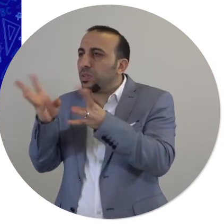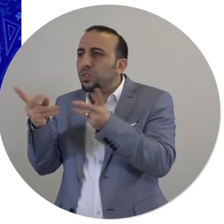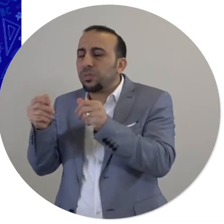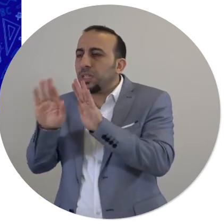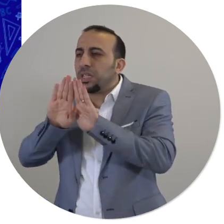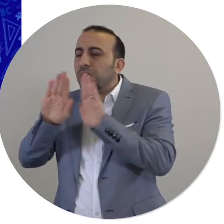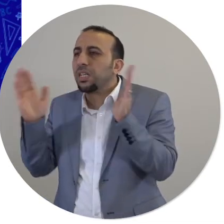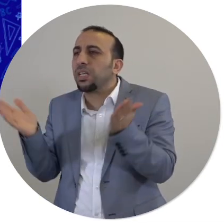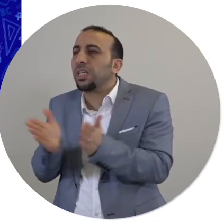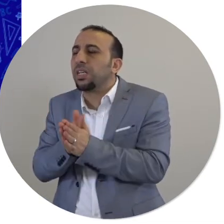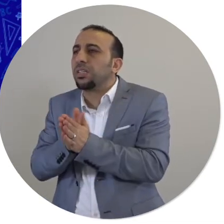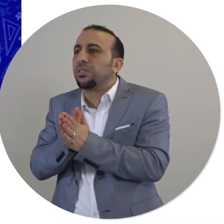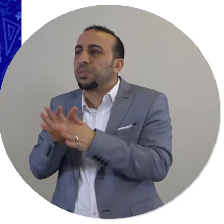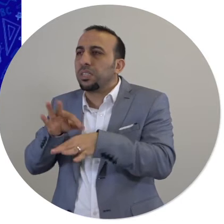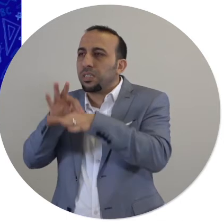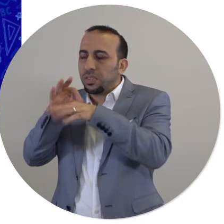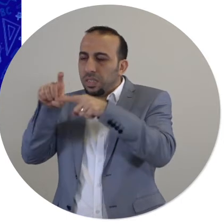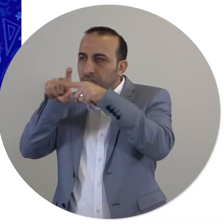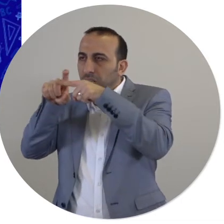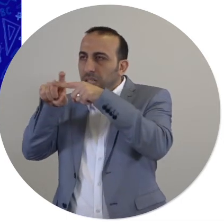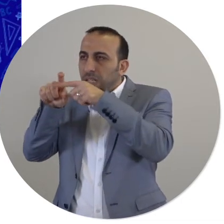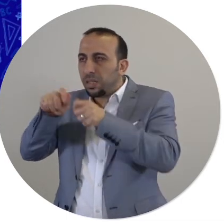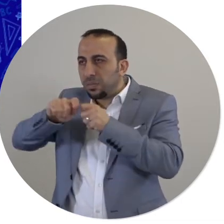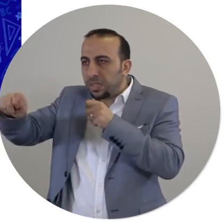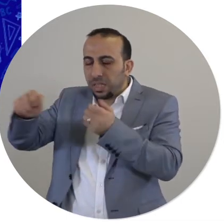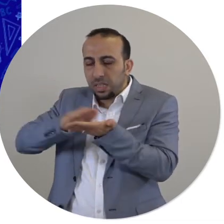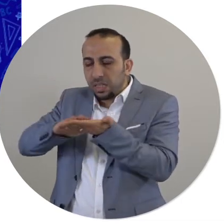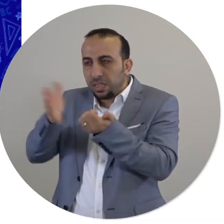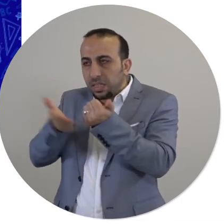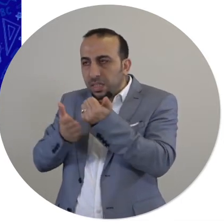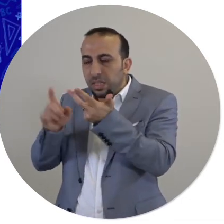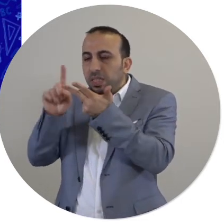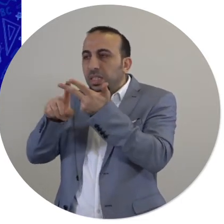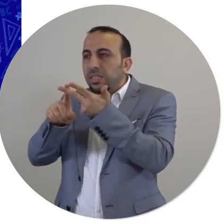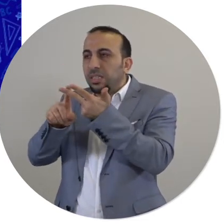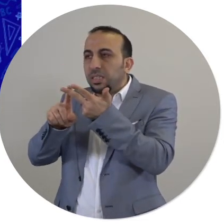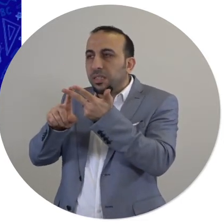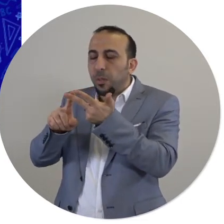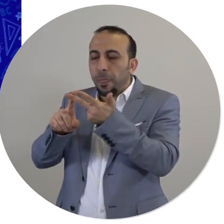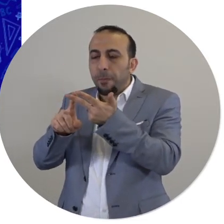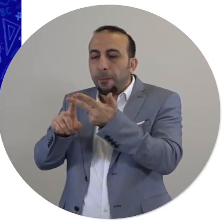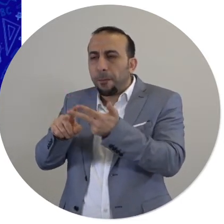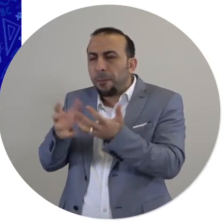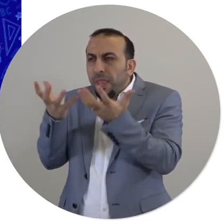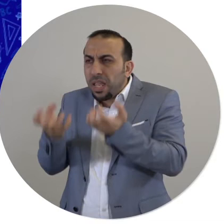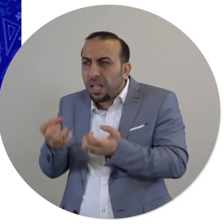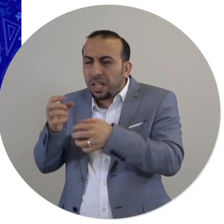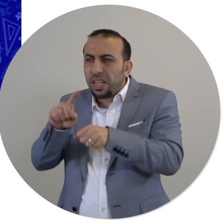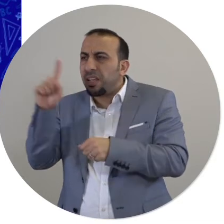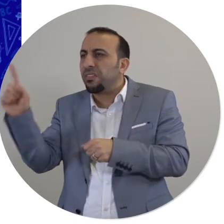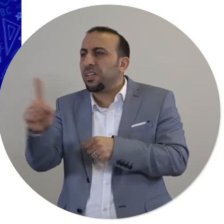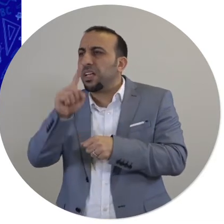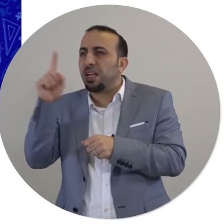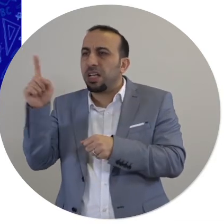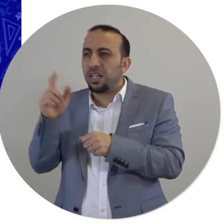السكان تقسيم جملة مساحة الإقليم. الكثافة الصافية جملة عدد السكان تقسيم جملة المساحة